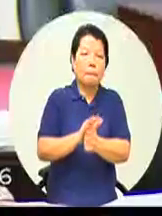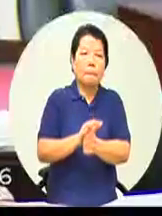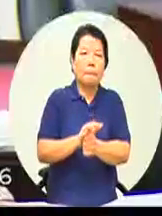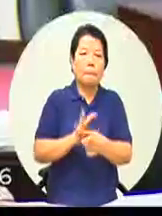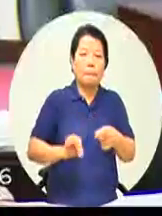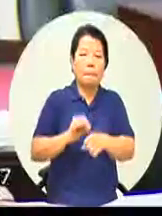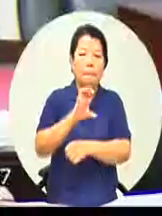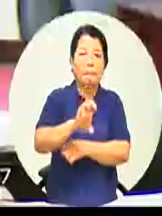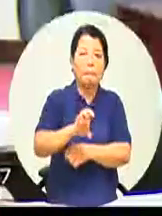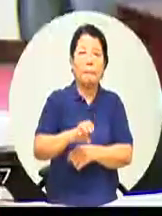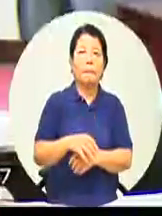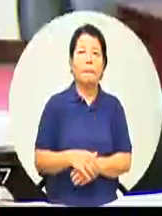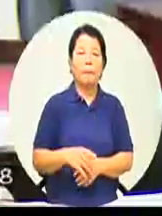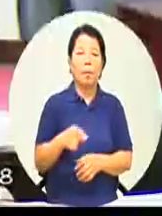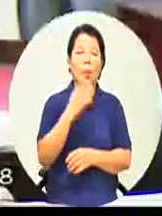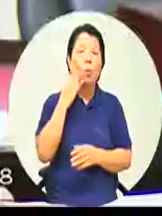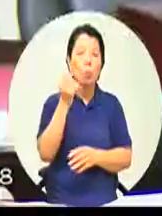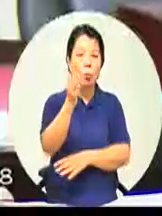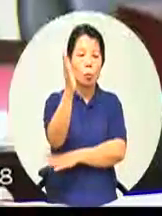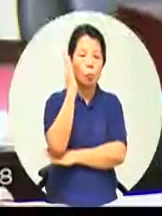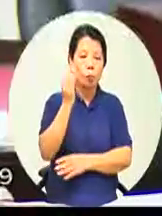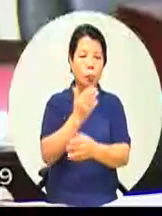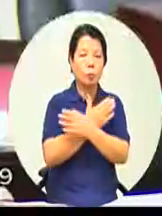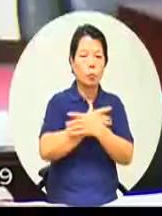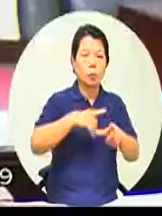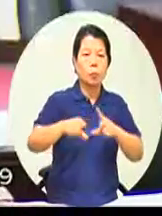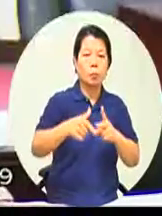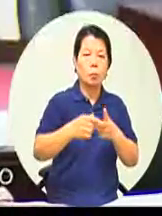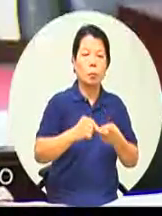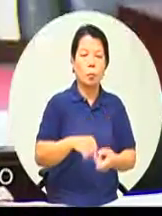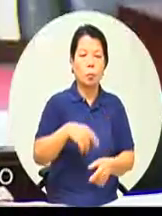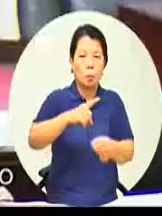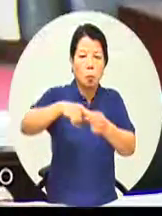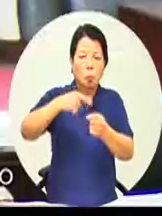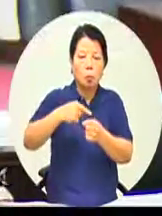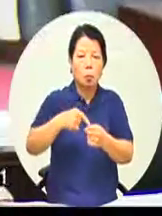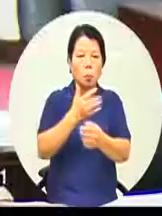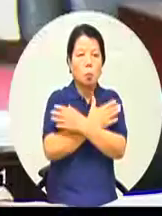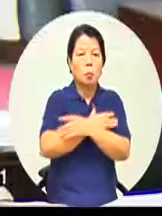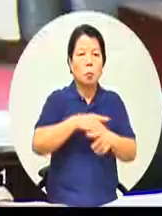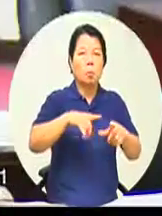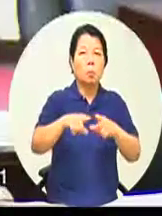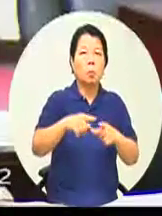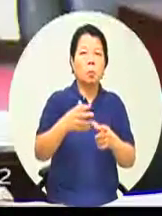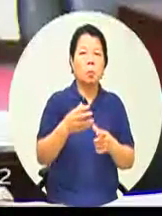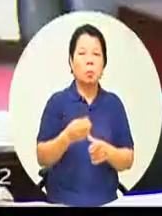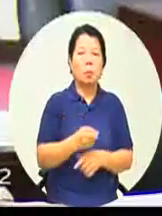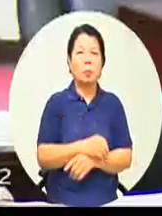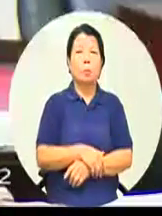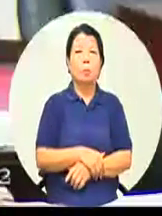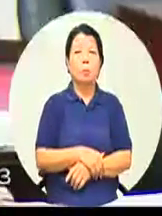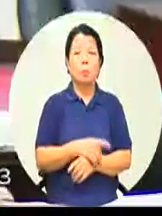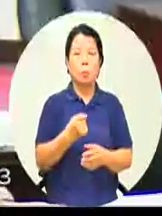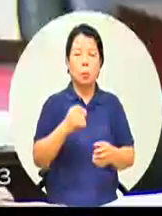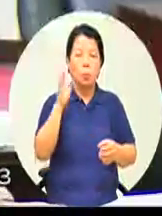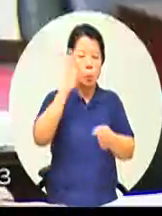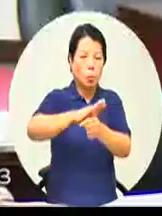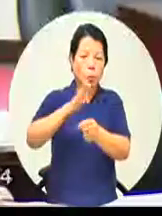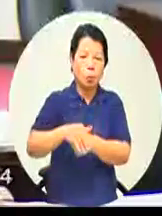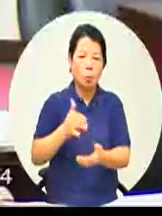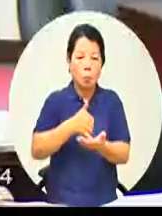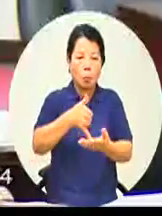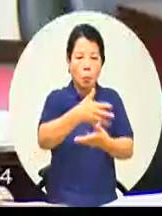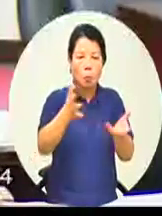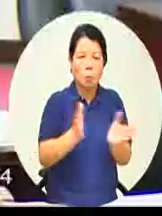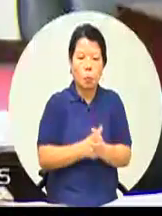所以如果我们的公幼跟非营的幼儿园的班级数除了补足到弱势家庭